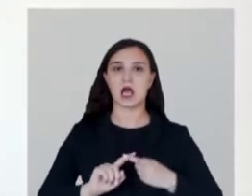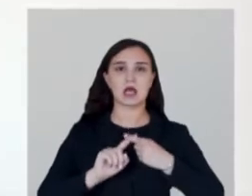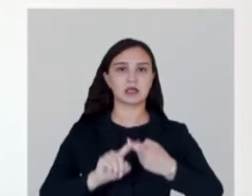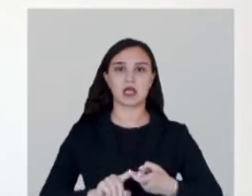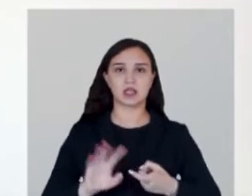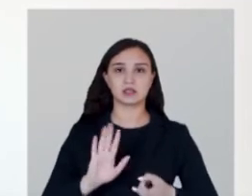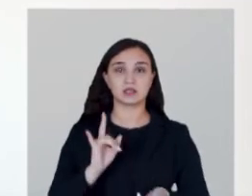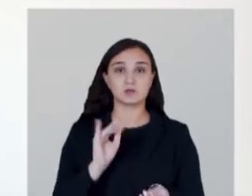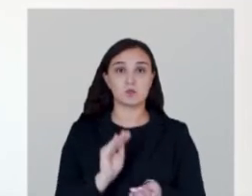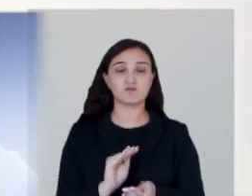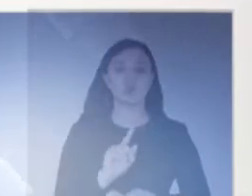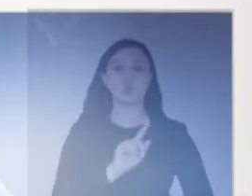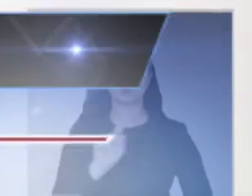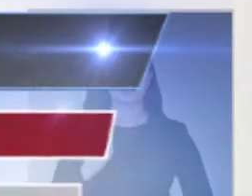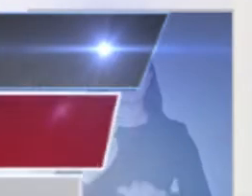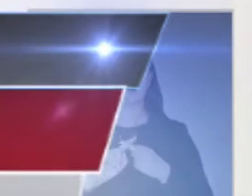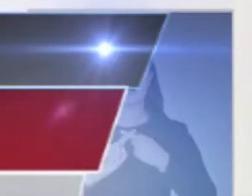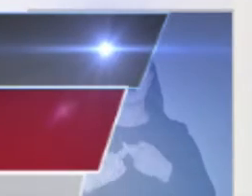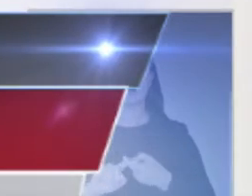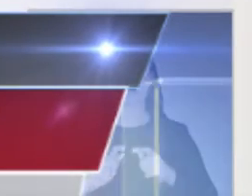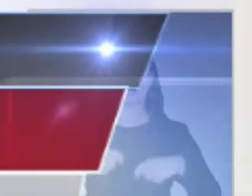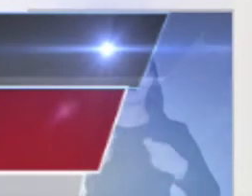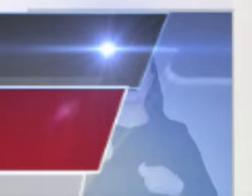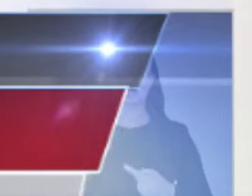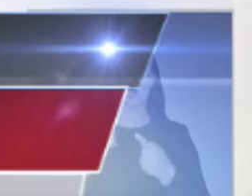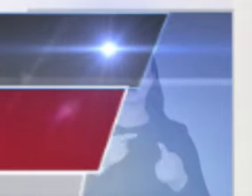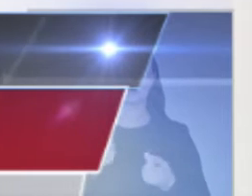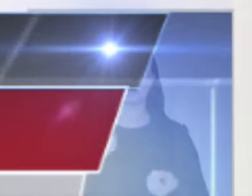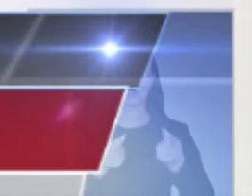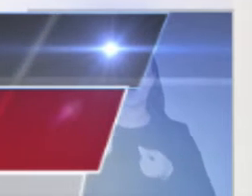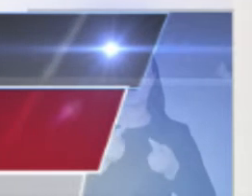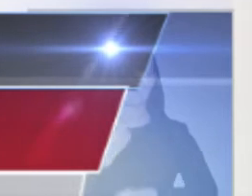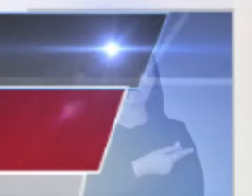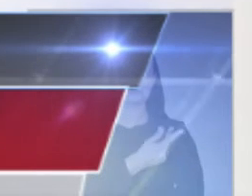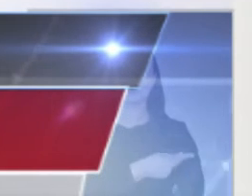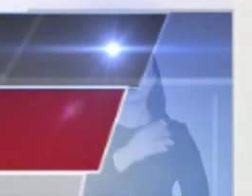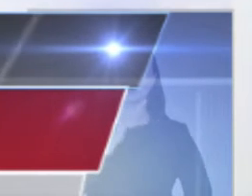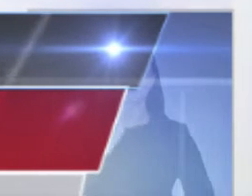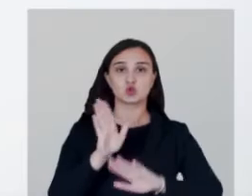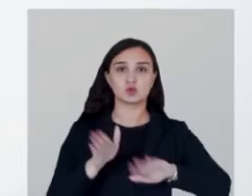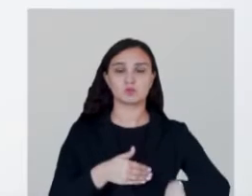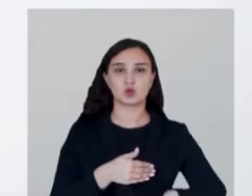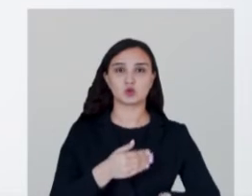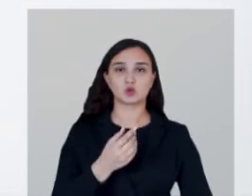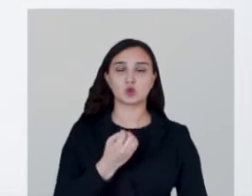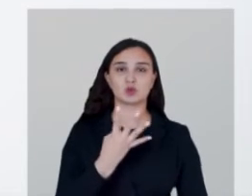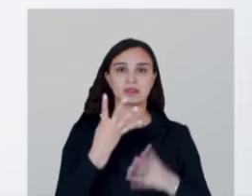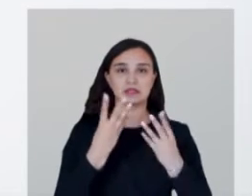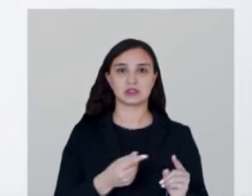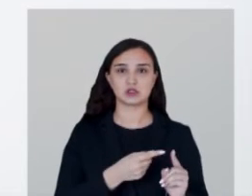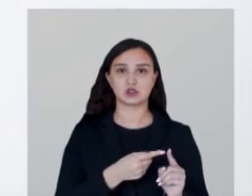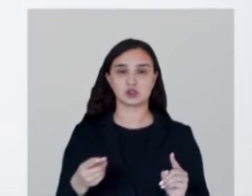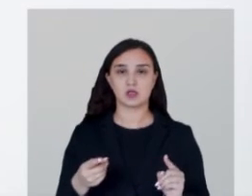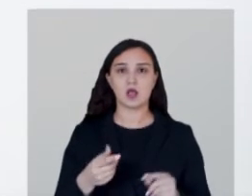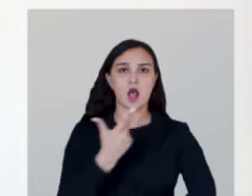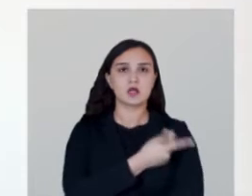Վակցինա արգա դատիս։ Պատվաստումը չի տարածվում պտղի վրա, այլ տարածվում է հակամարմինը, որոնք առաջանում են